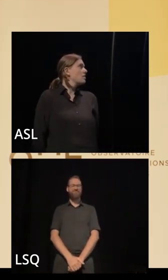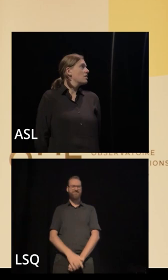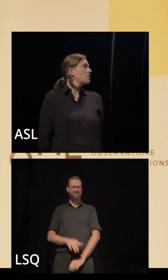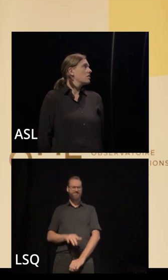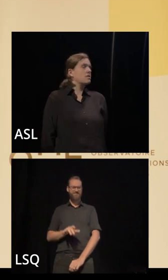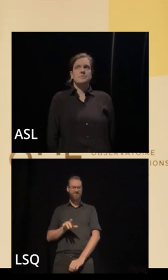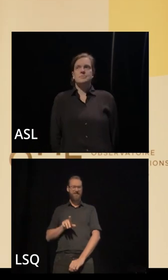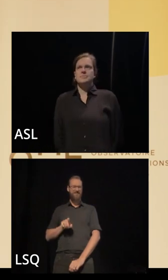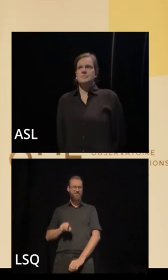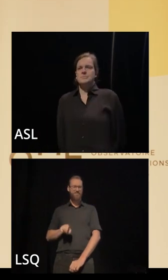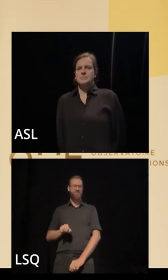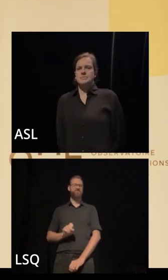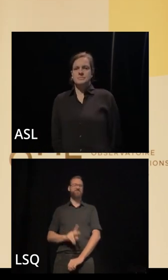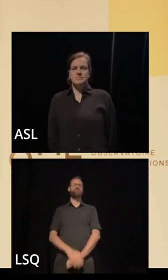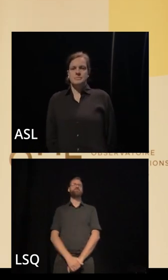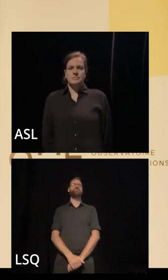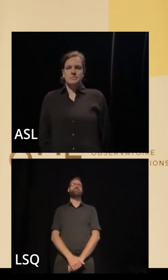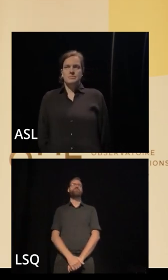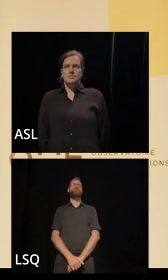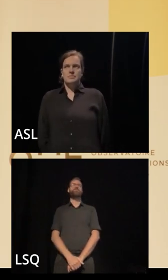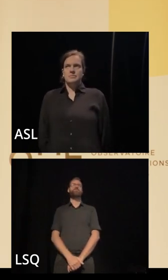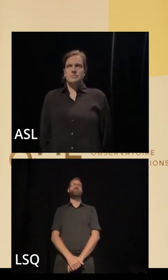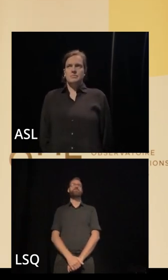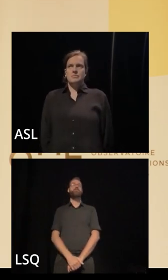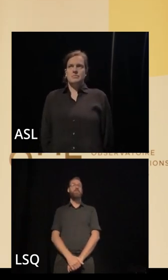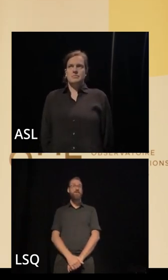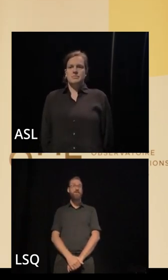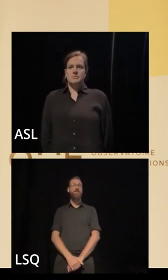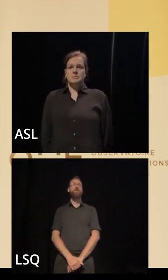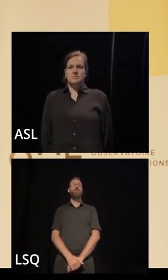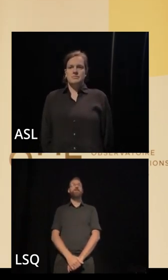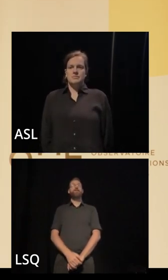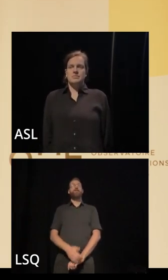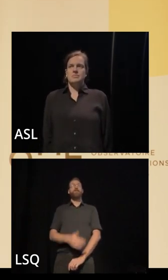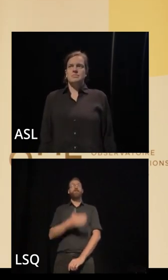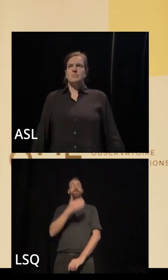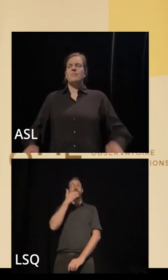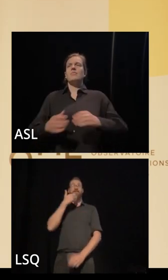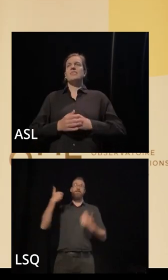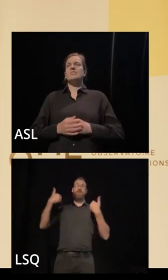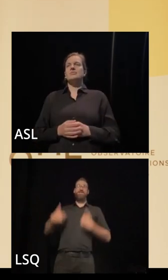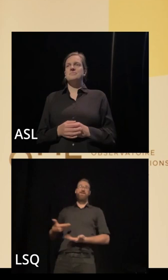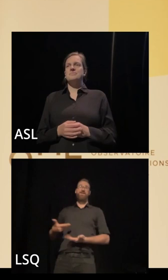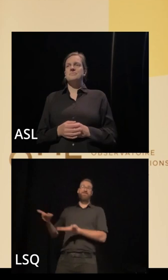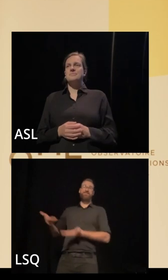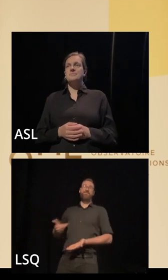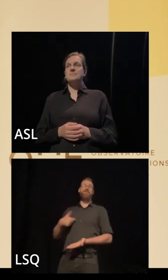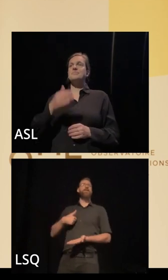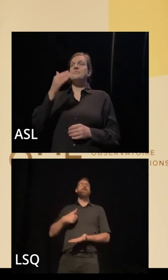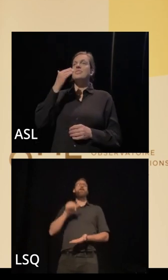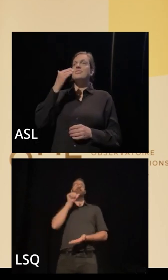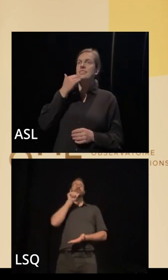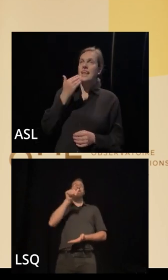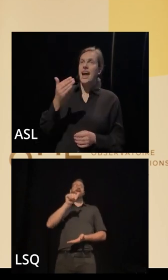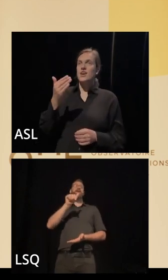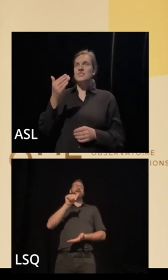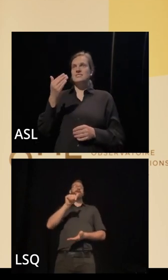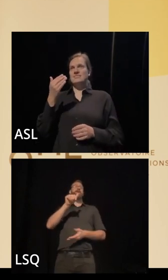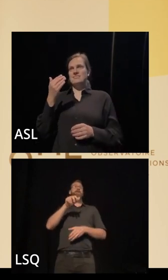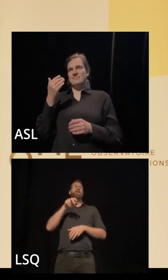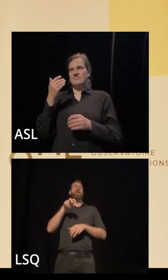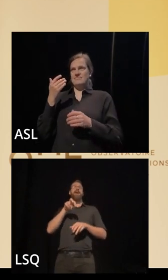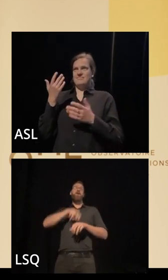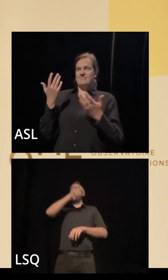Avec la flèche. Parfait. Bonjour, merci beaucoup. Merci de la présentation. En fait, je ne suis pas acrobate moi-même. J'ai